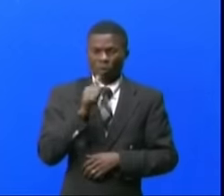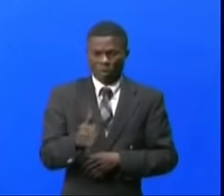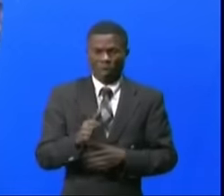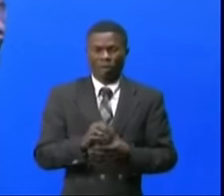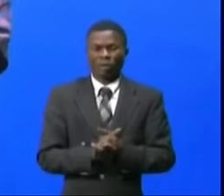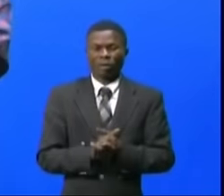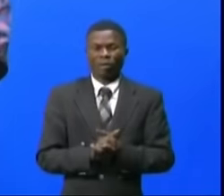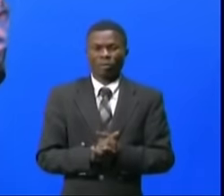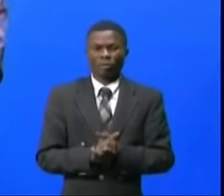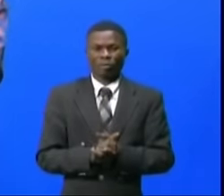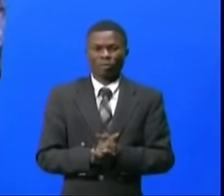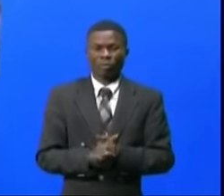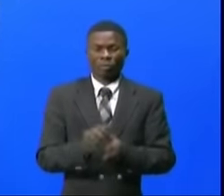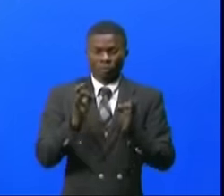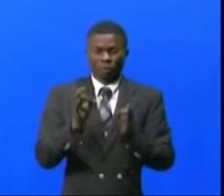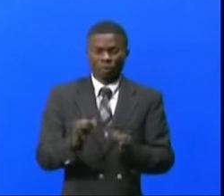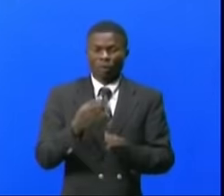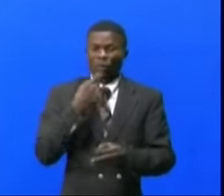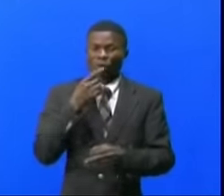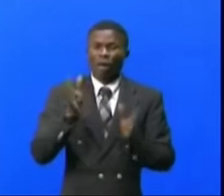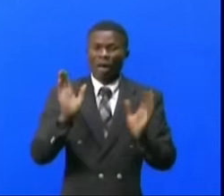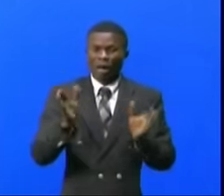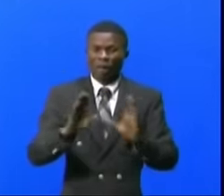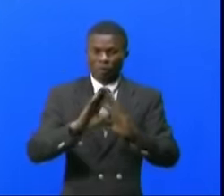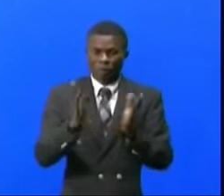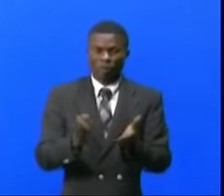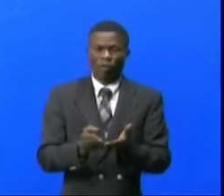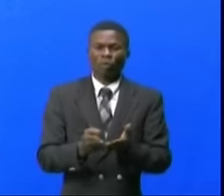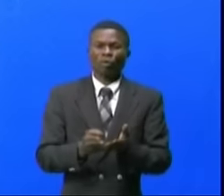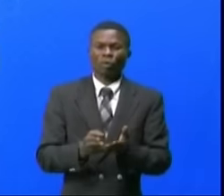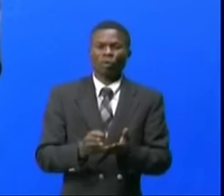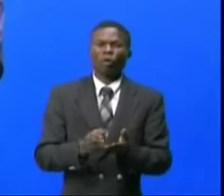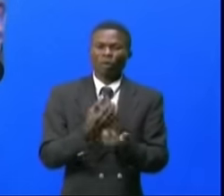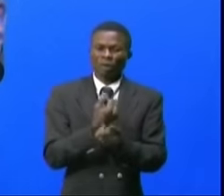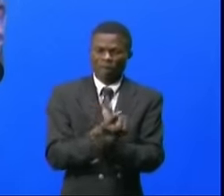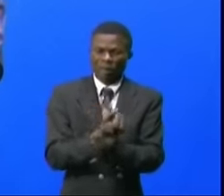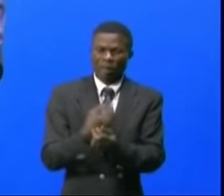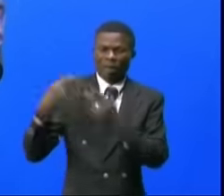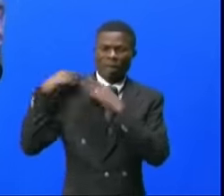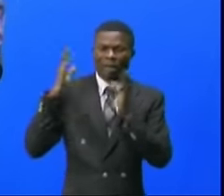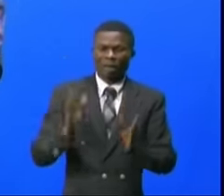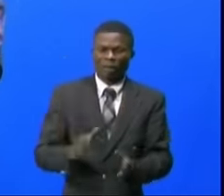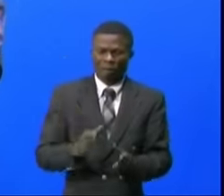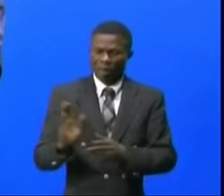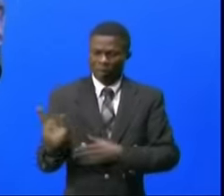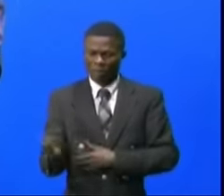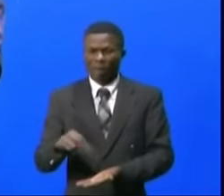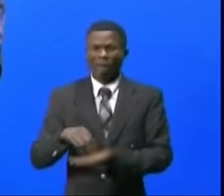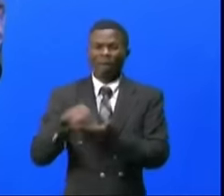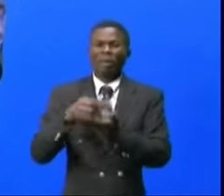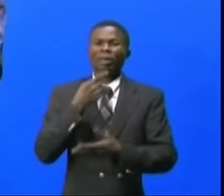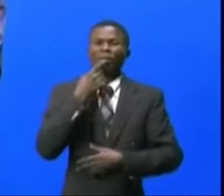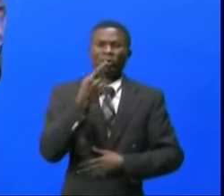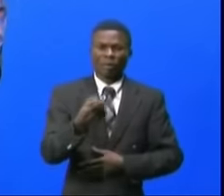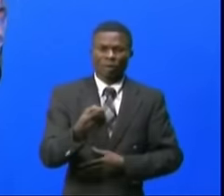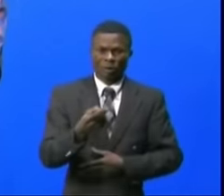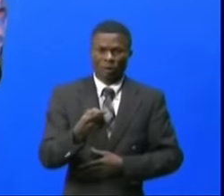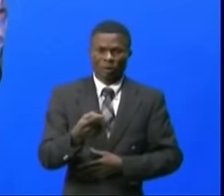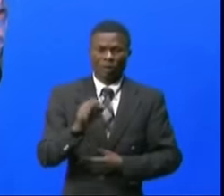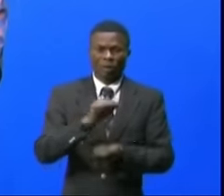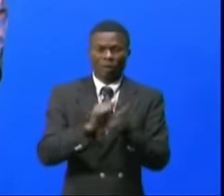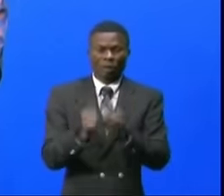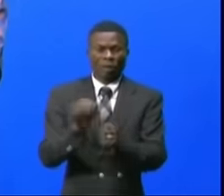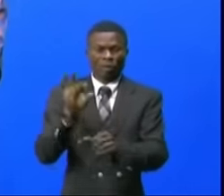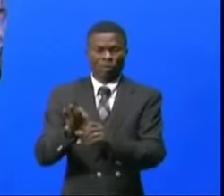contradictoire, dépourvue de tout fondement. Comment est-ce qu'un responsable peut se lever un bon matin et dire que face à ce